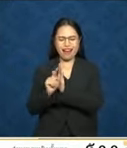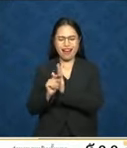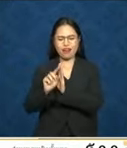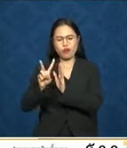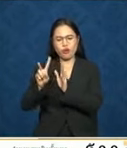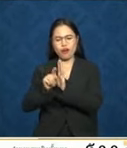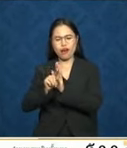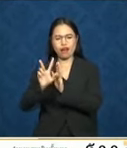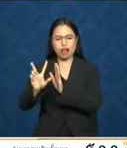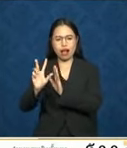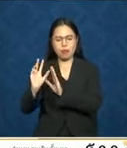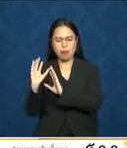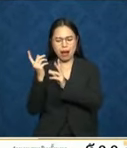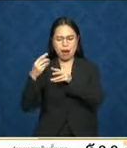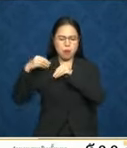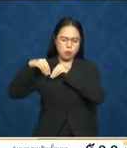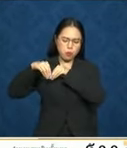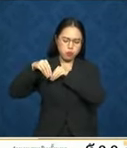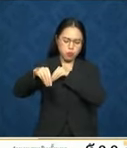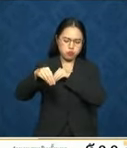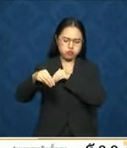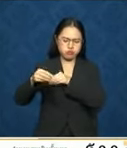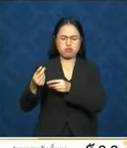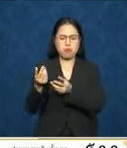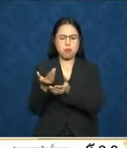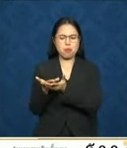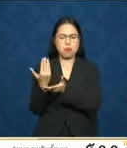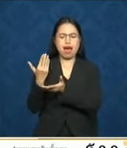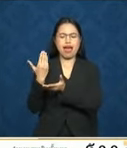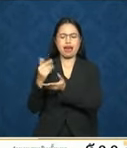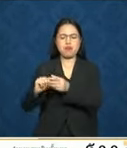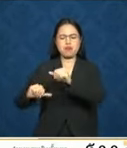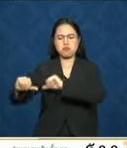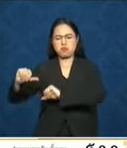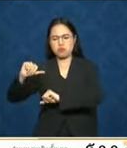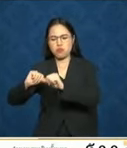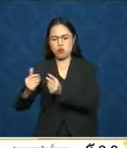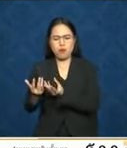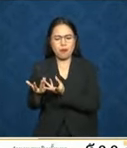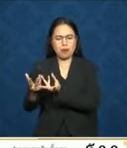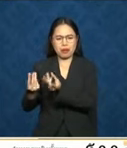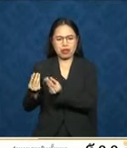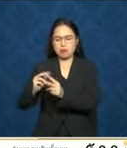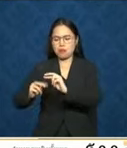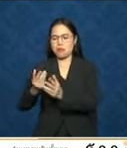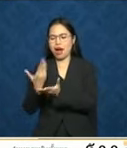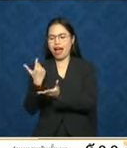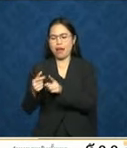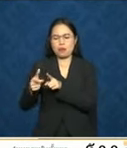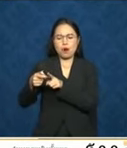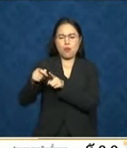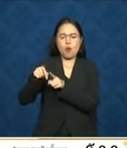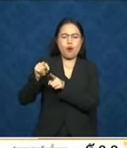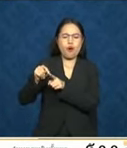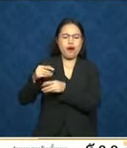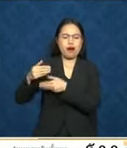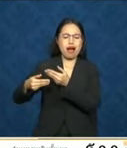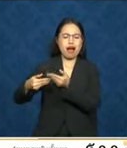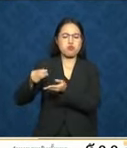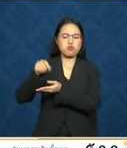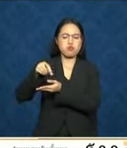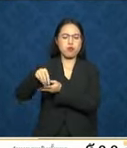ำให้ต้นทุนสูงราคาปุ๋ยและเมล็ดพันธุ์ก็แพงที่สำคัญเกษตรกรส่วนใหญ่นะ